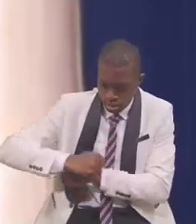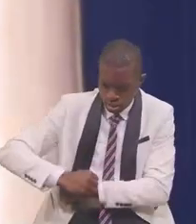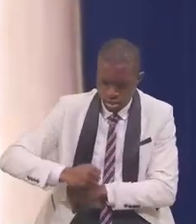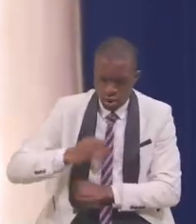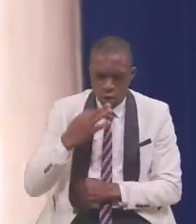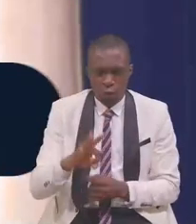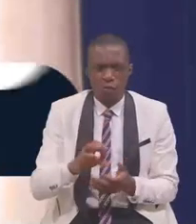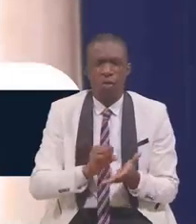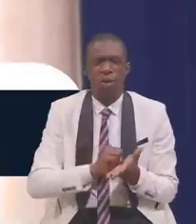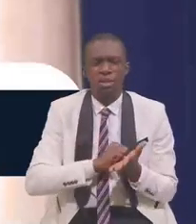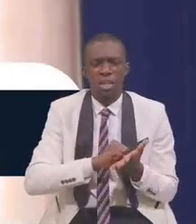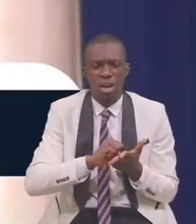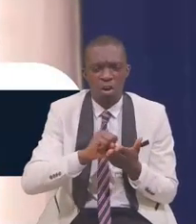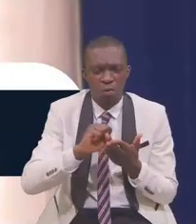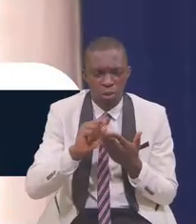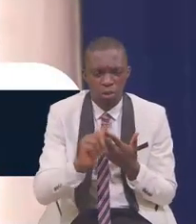Jude.